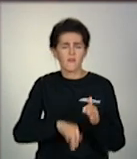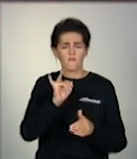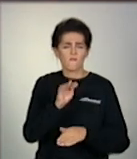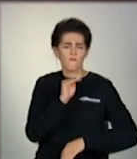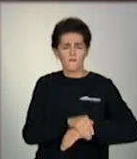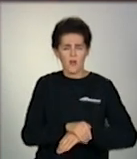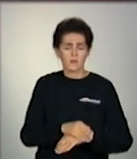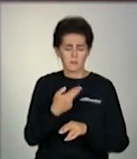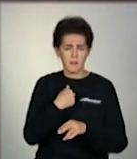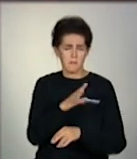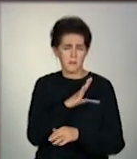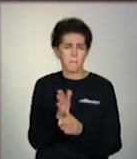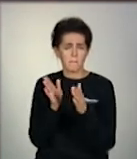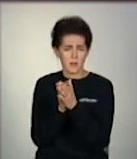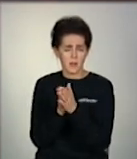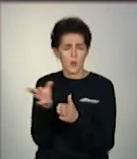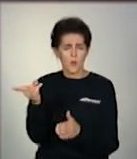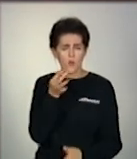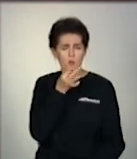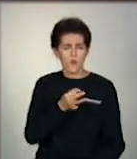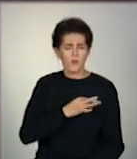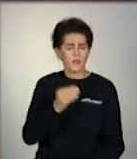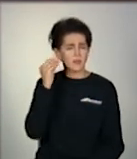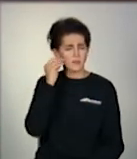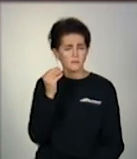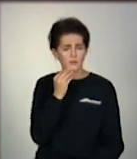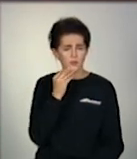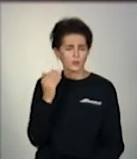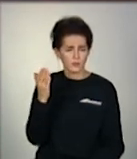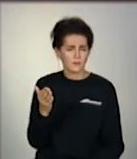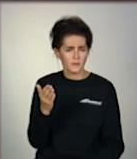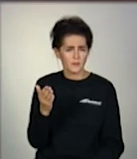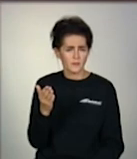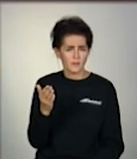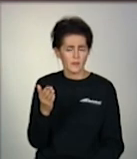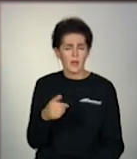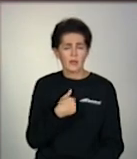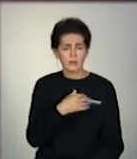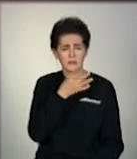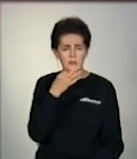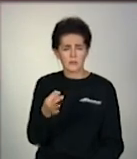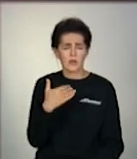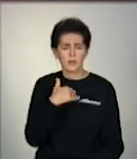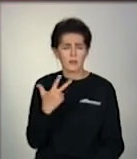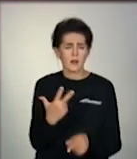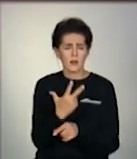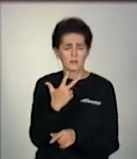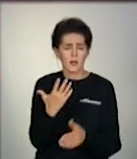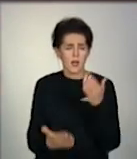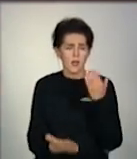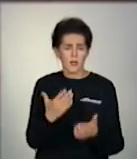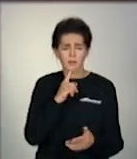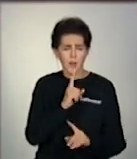його просила. І мені відповіли диспетчер, там де слесаря. І я сказала, що третій раз вже це